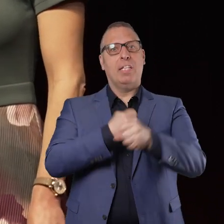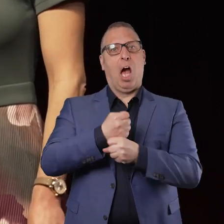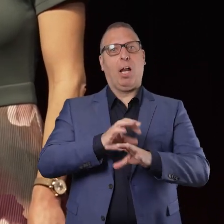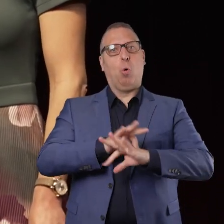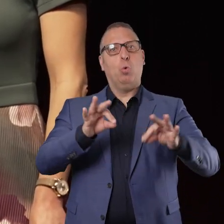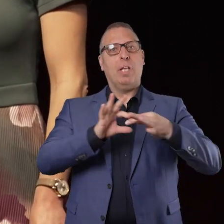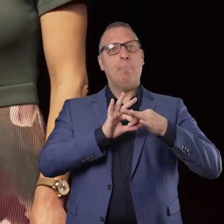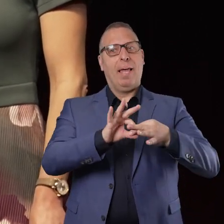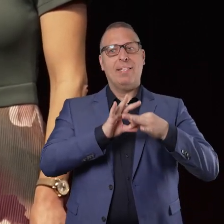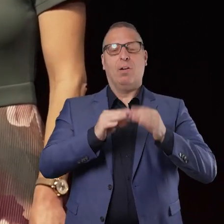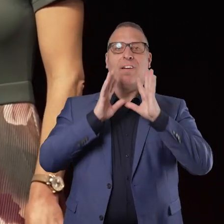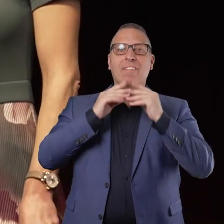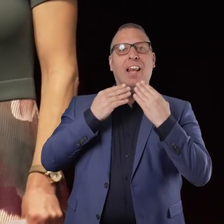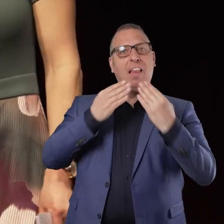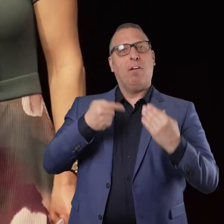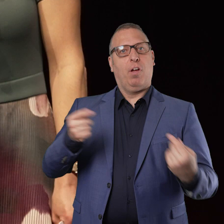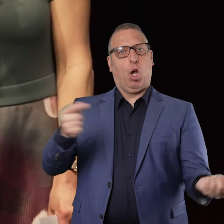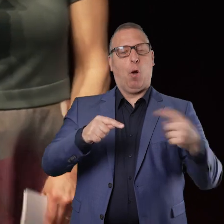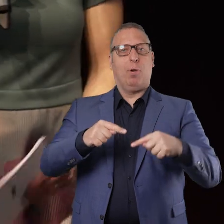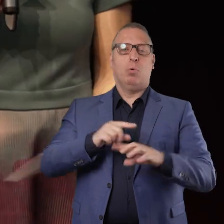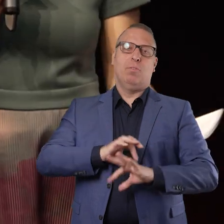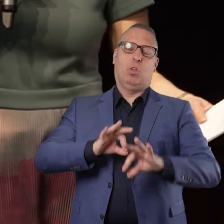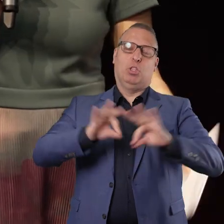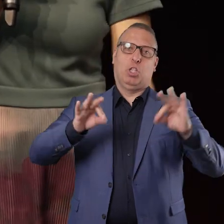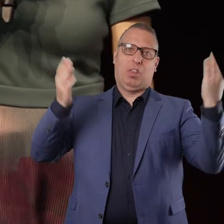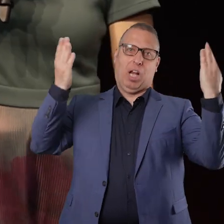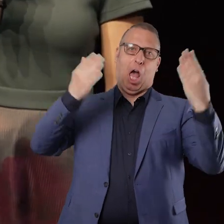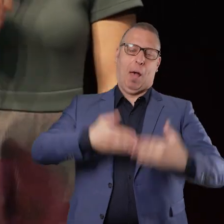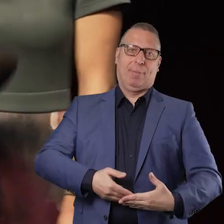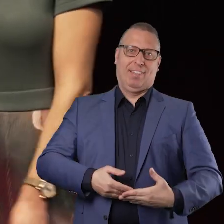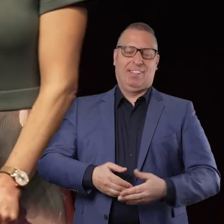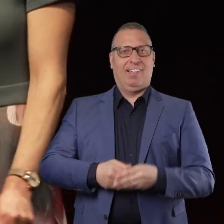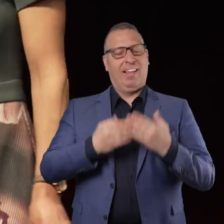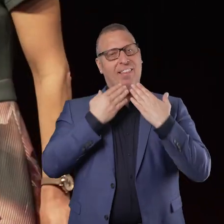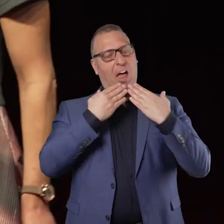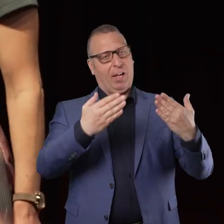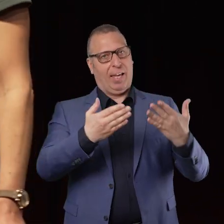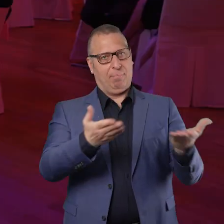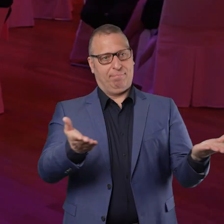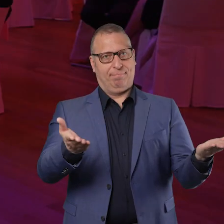100 Jahre gute Beziehungen. Vielen Dank fürs Kommen und einen wunderschönen Abend. Merci.